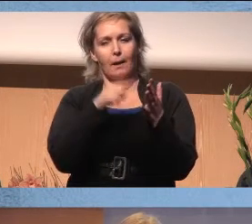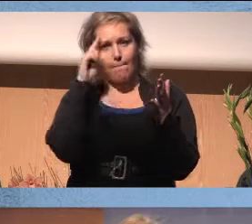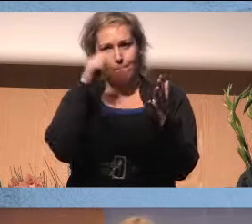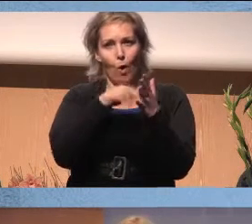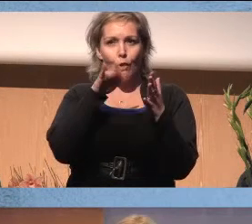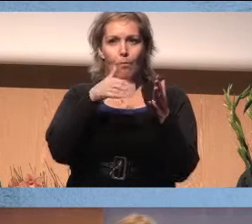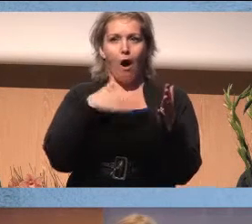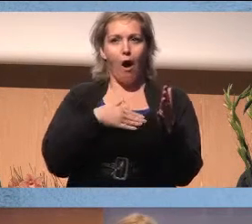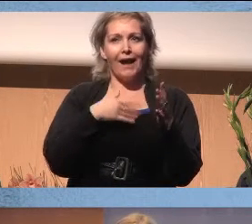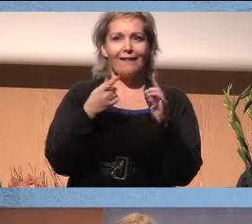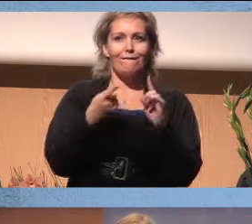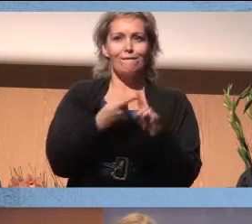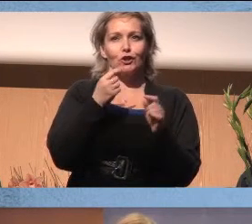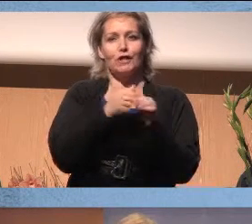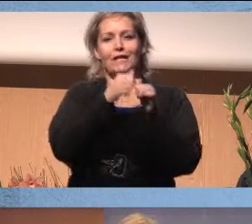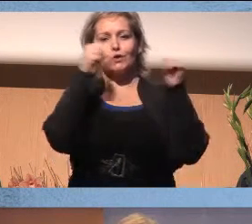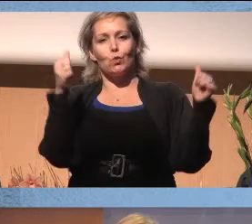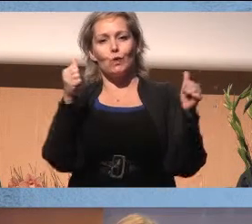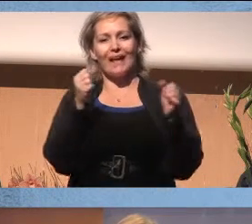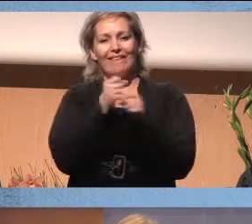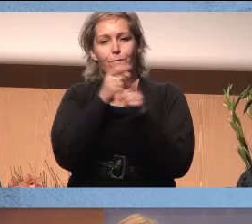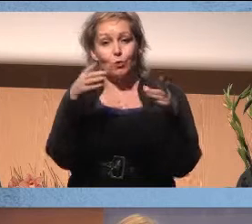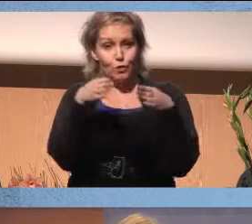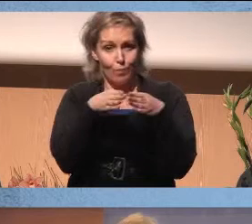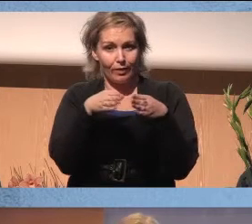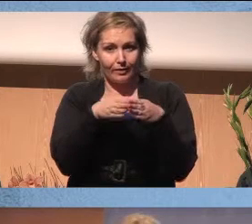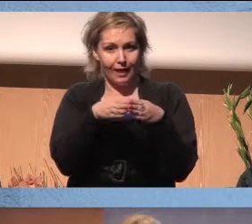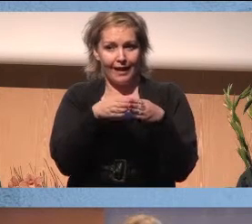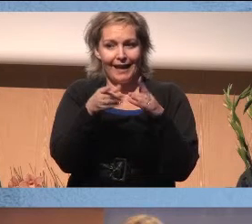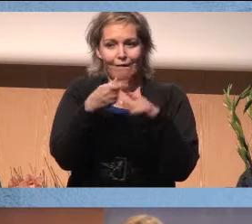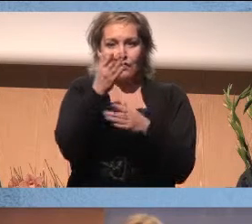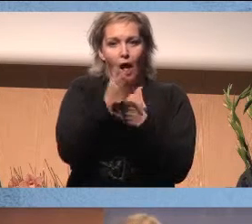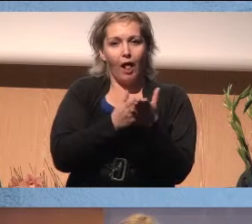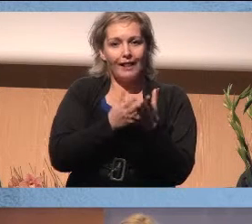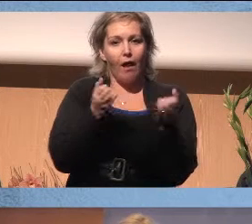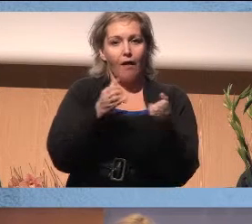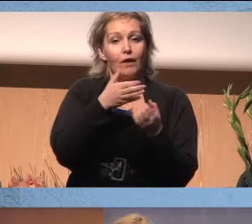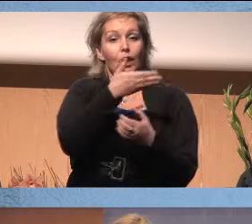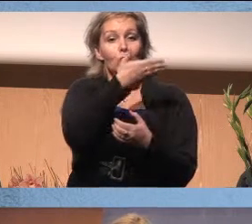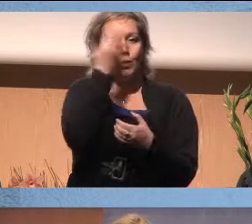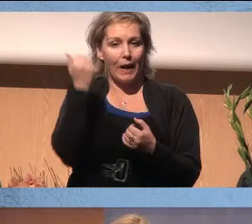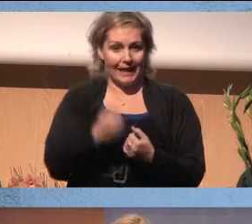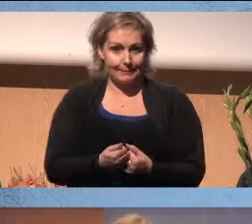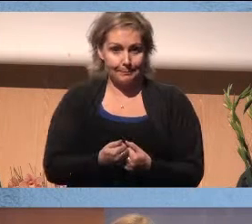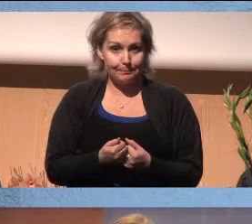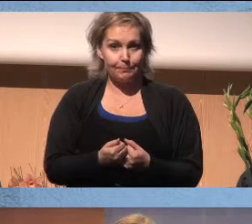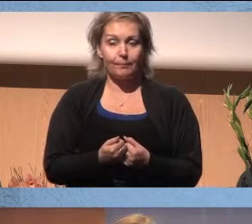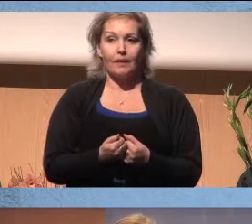et mål om å ha et første store informasjonsmøte i første halvdel av juli.